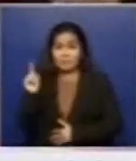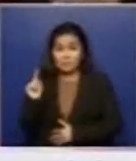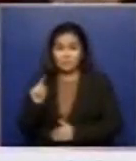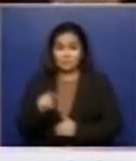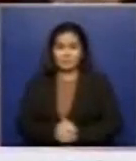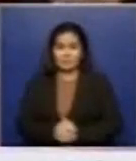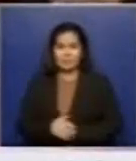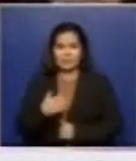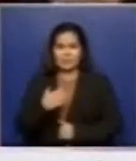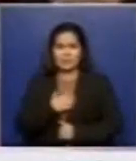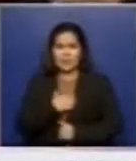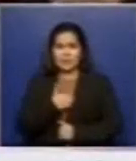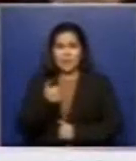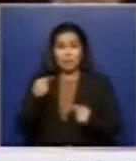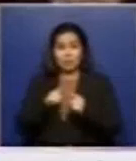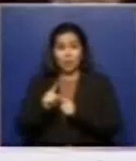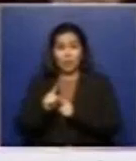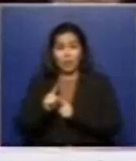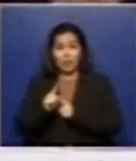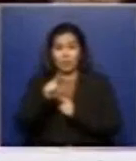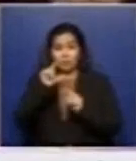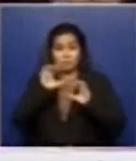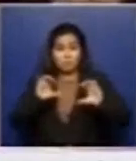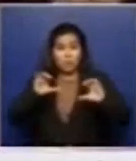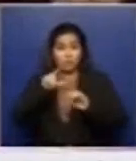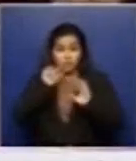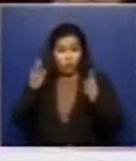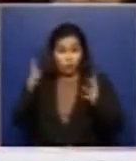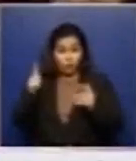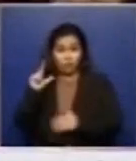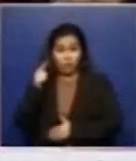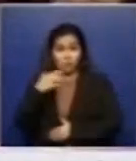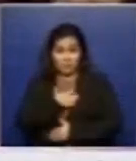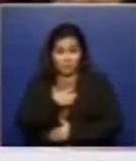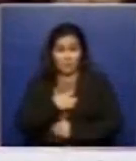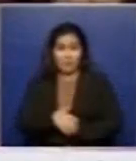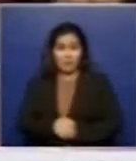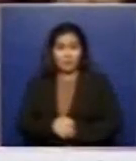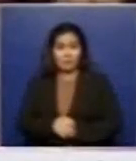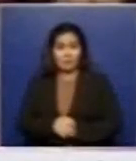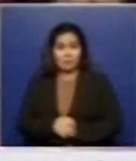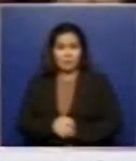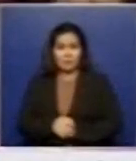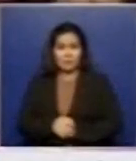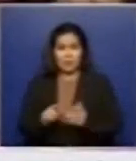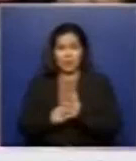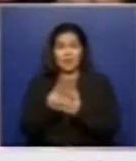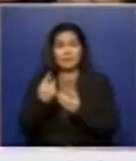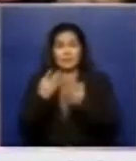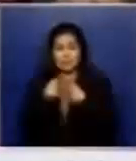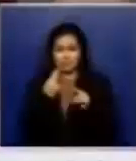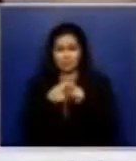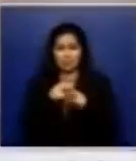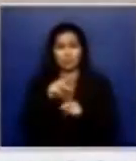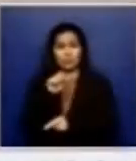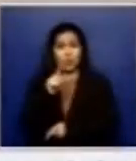อยากจะได้คุดทองคำไหมครับวันแรกๆ เรามีเอกสารสิทธิ์ในที่ดินเรียกว่าสค